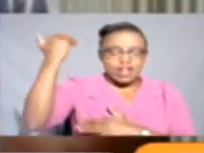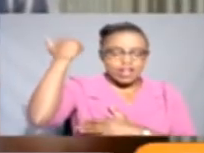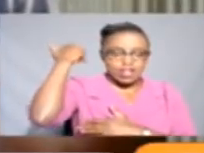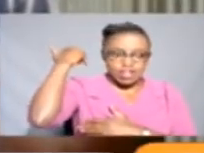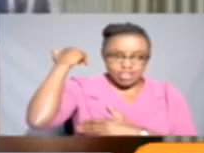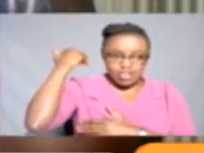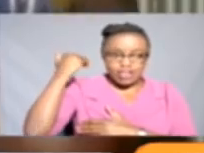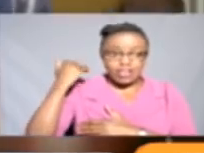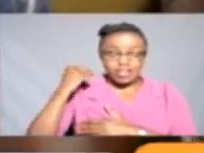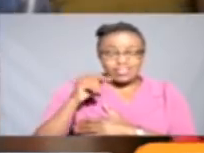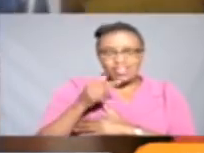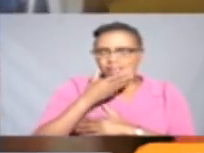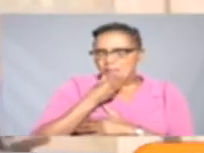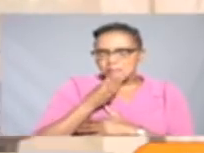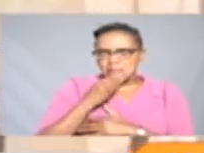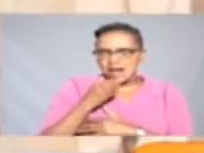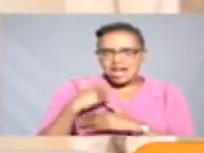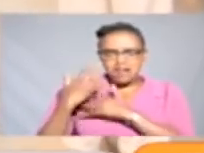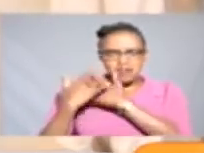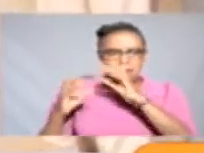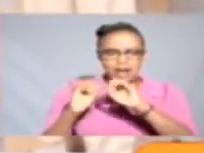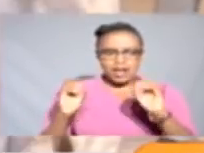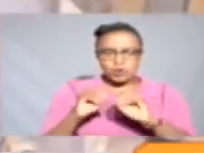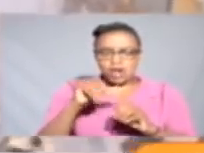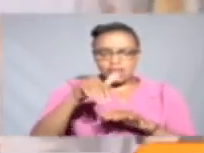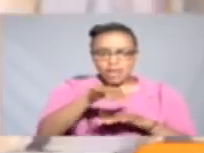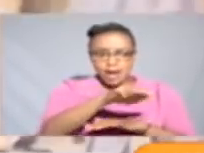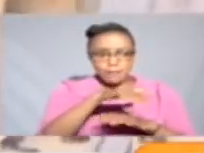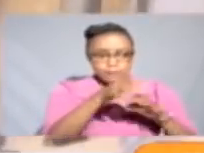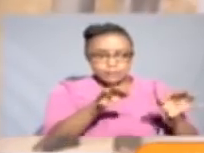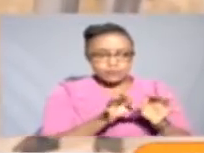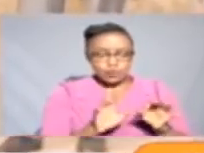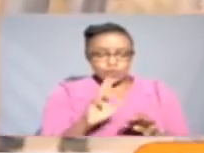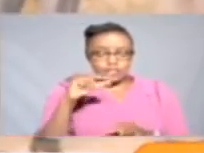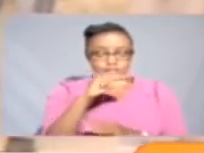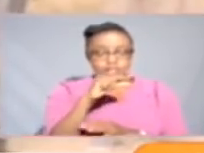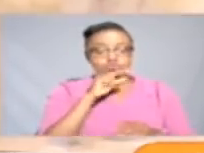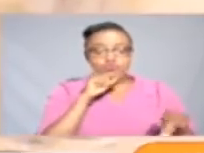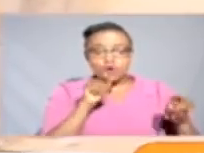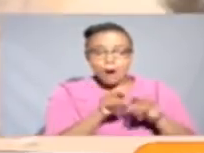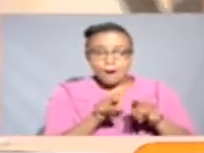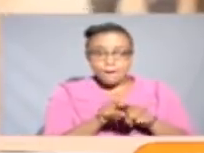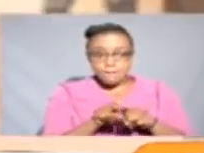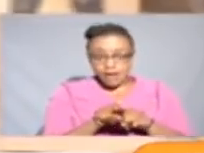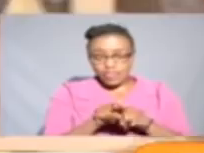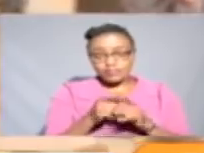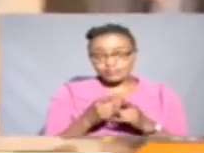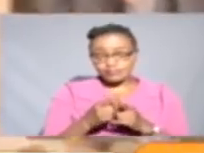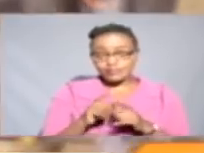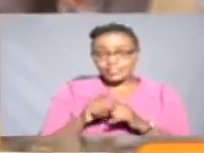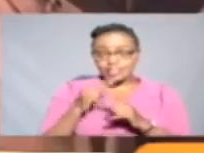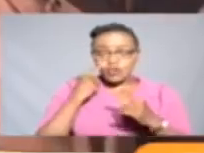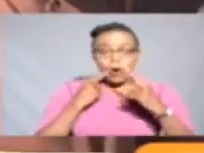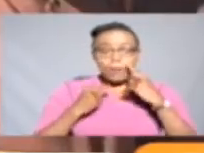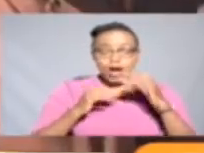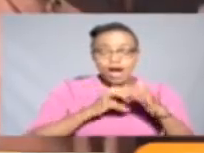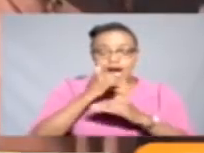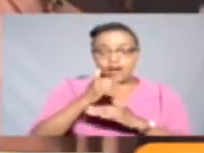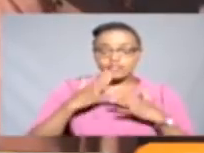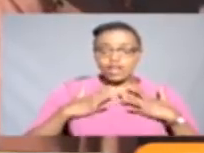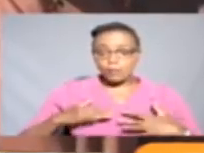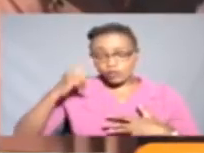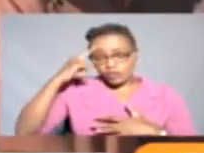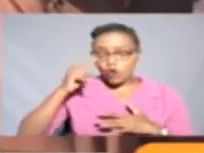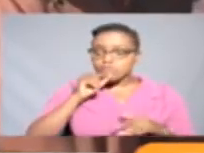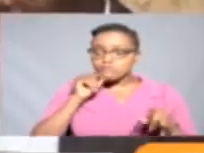that, the guy was not bleeding. Kwingineko, familia ya gavana wa Uasin Gishu, Jackson Mandago, inaomboleza baada ya mwili wa nduguye